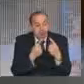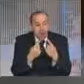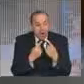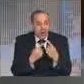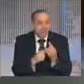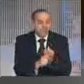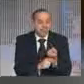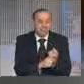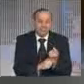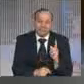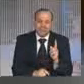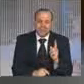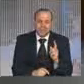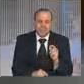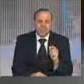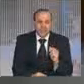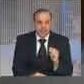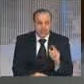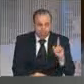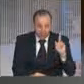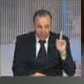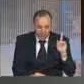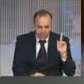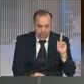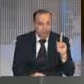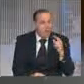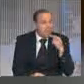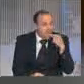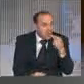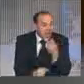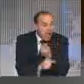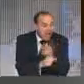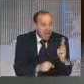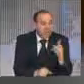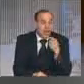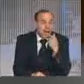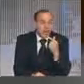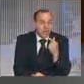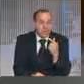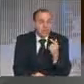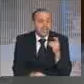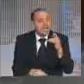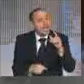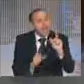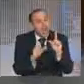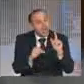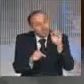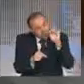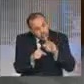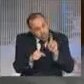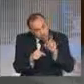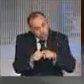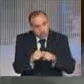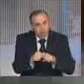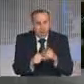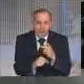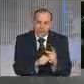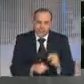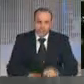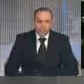الساخنه ولكنها العنيفه في جوهرها يتورط في نوع من ترويج لخطاب